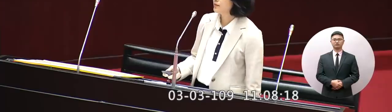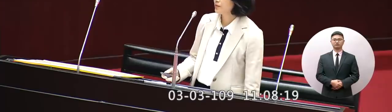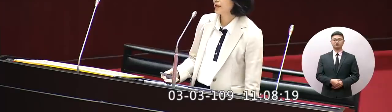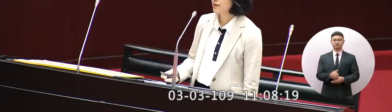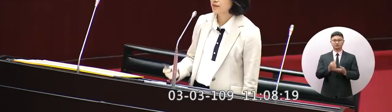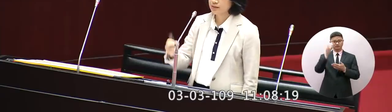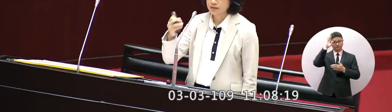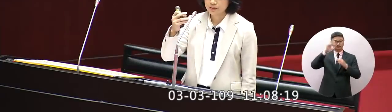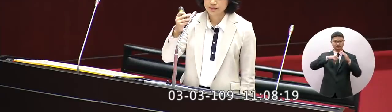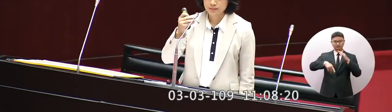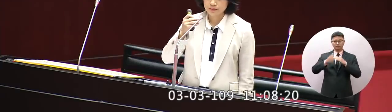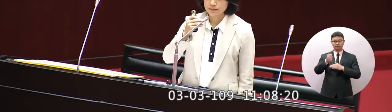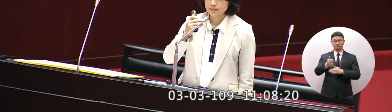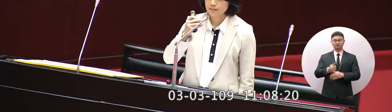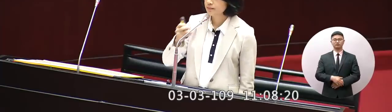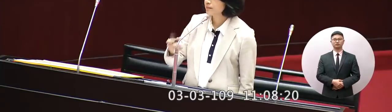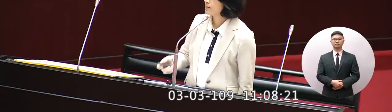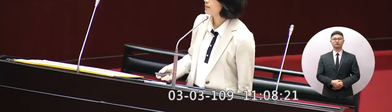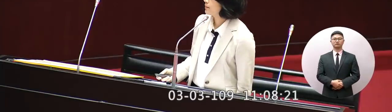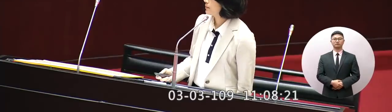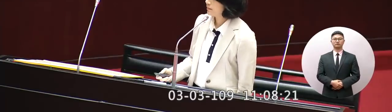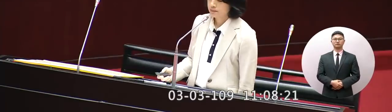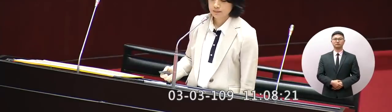请苏院长吗？请苏院长。